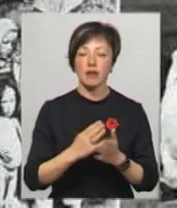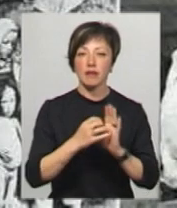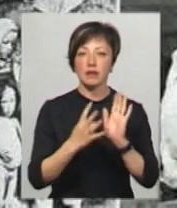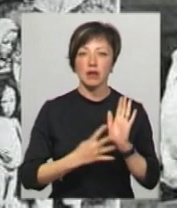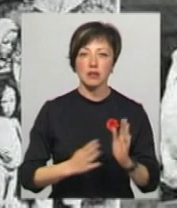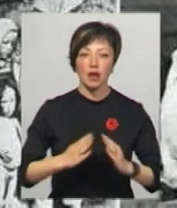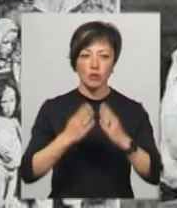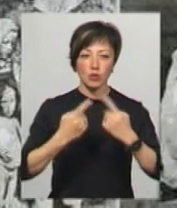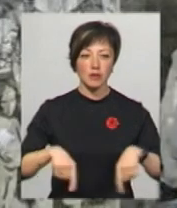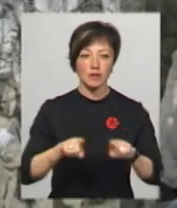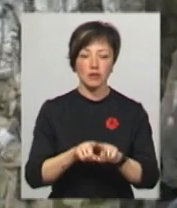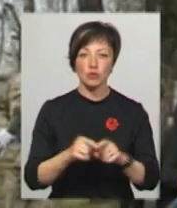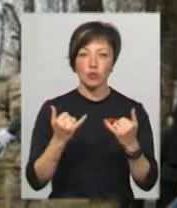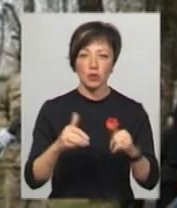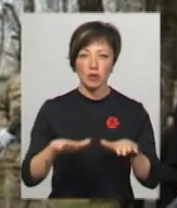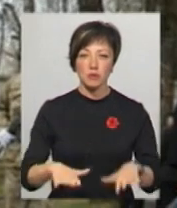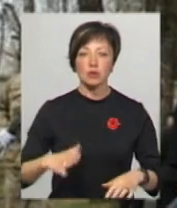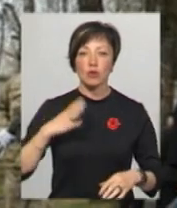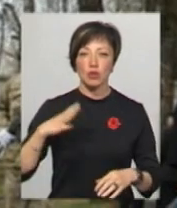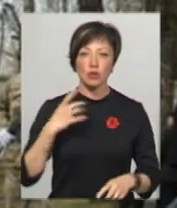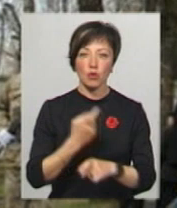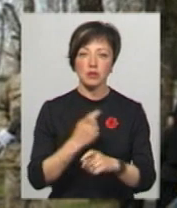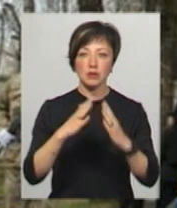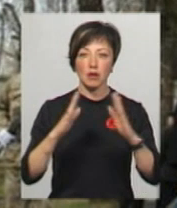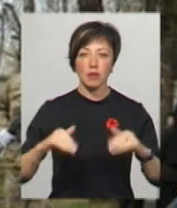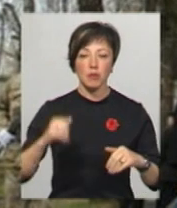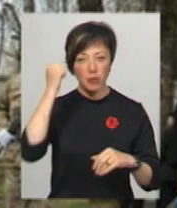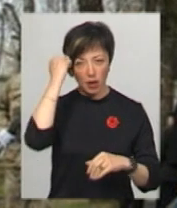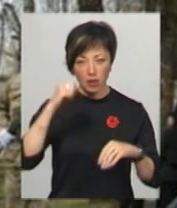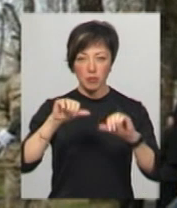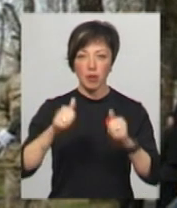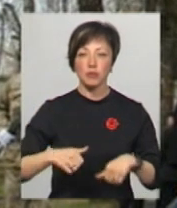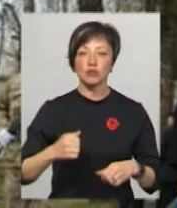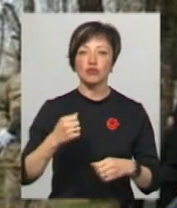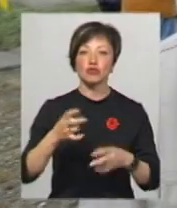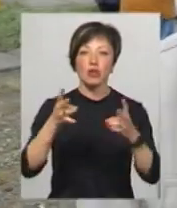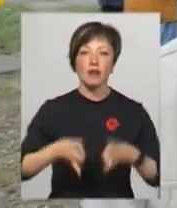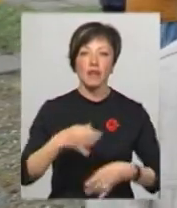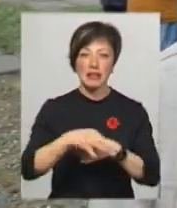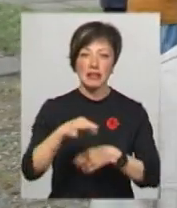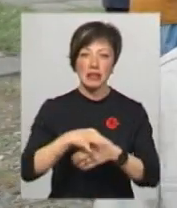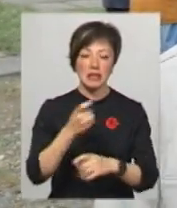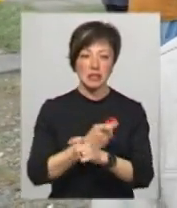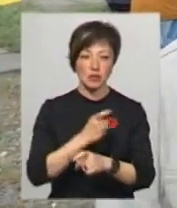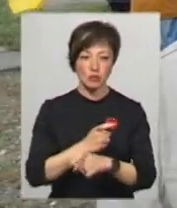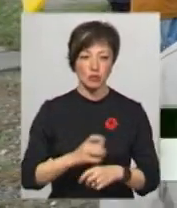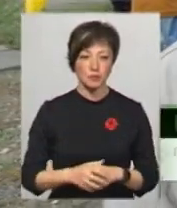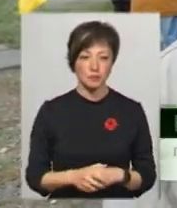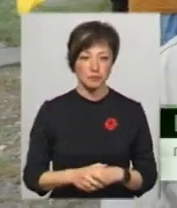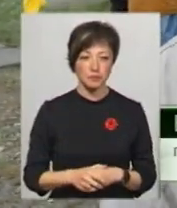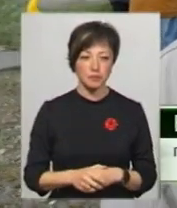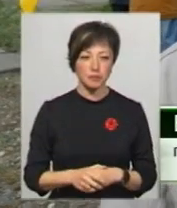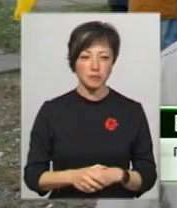Віктор Черниш. Сьогодні на місці колишнього концтабору стоїть меморіал пам'яті жертв нацизму. Ми звертаємо увагу на те,